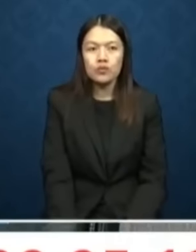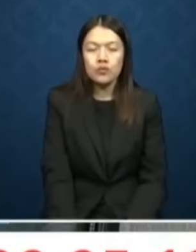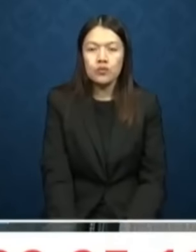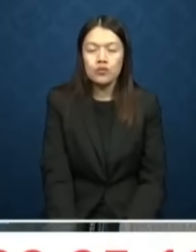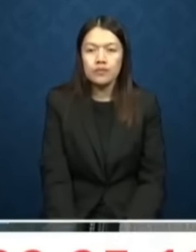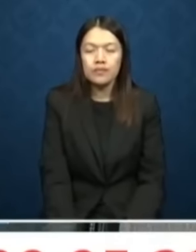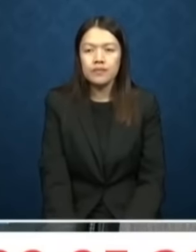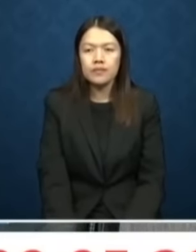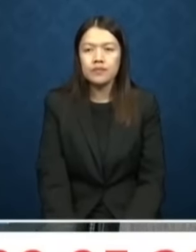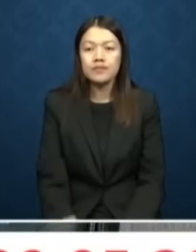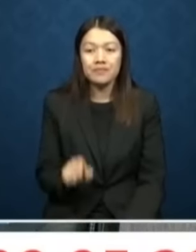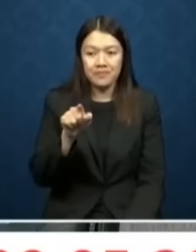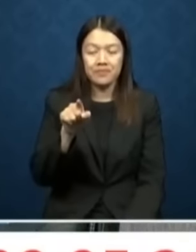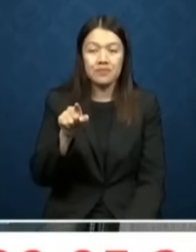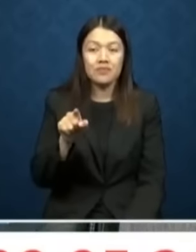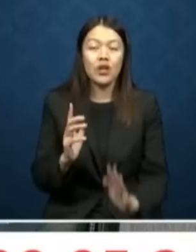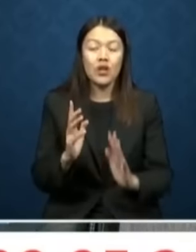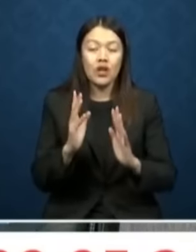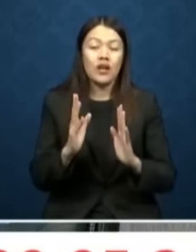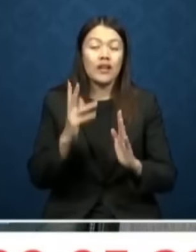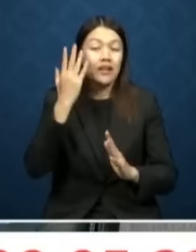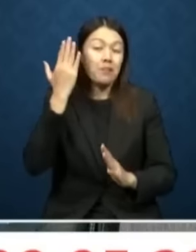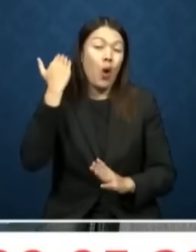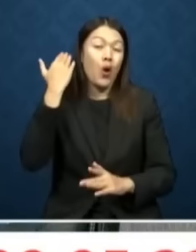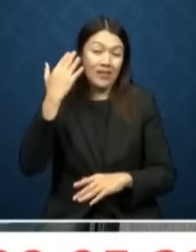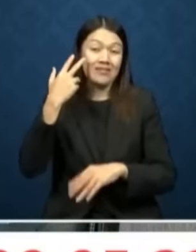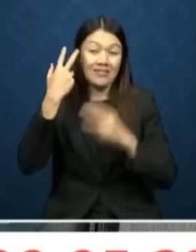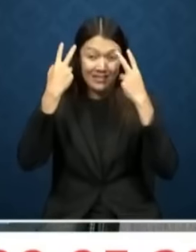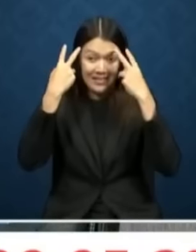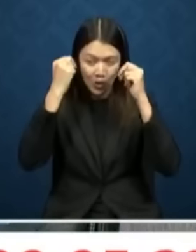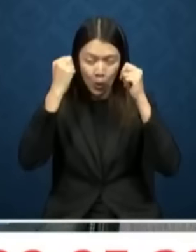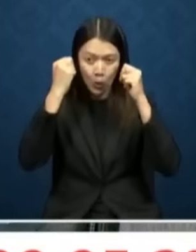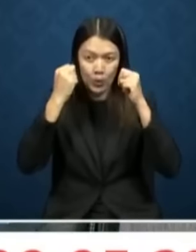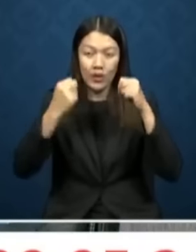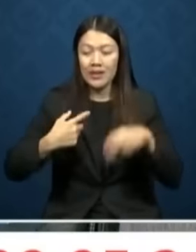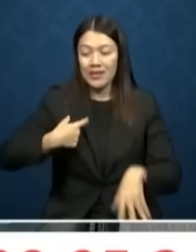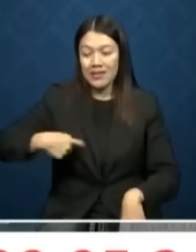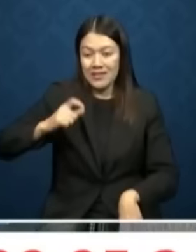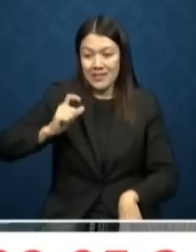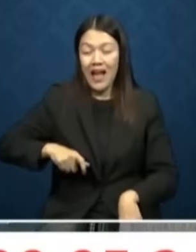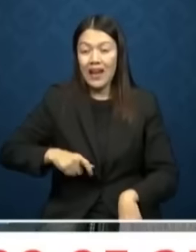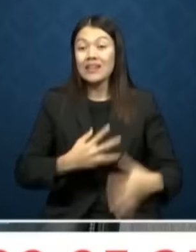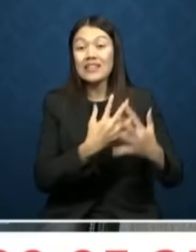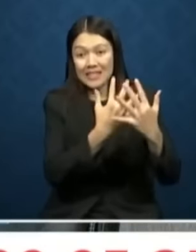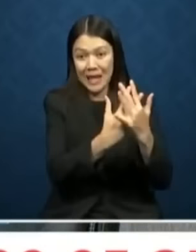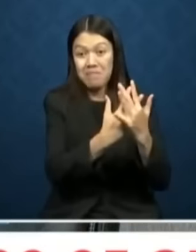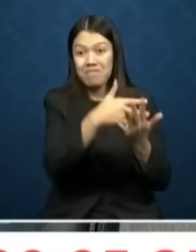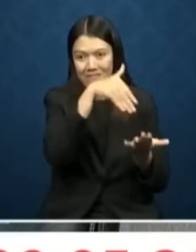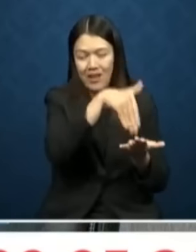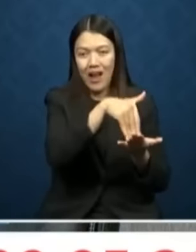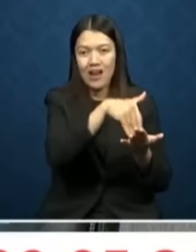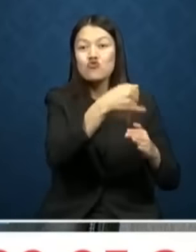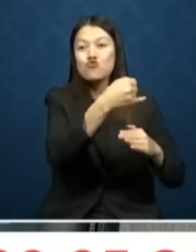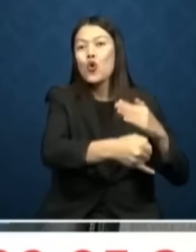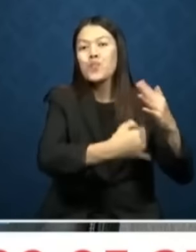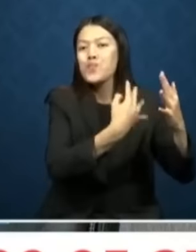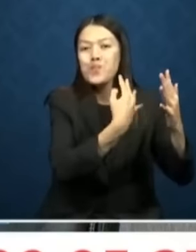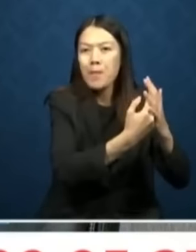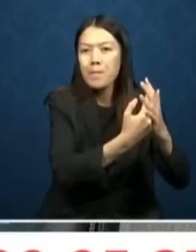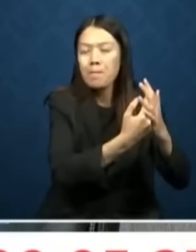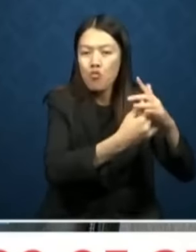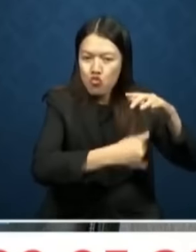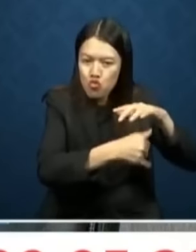ต่อจากนั้นนักโทษอดีตนายกรัฐมนตรีท่านก็ไปศาลเข้าเรือนจำกลางผมก็นึกว่าเรื่องจะจบแค่นั้นกระบวนการยุติธรรม